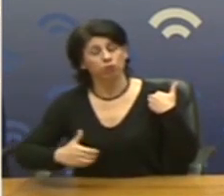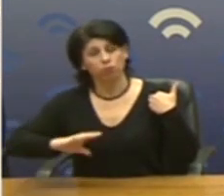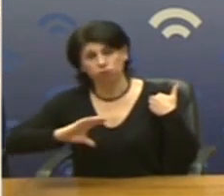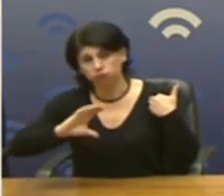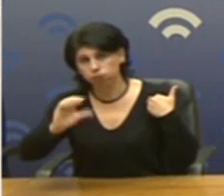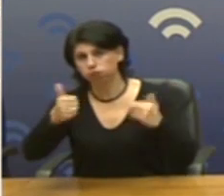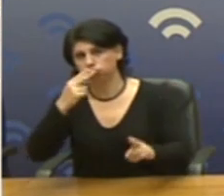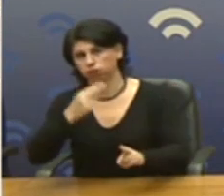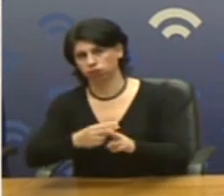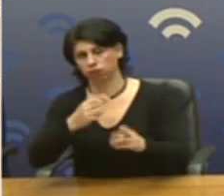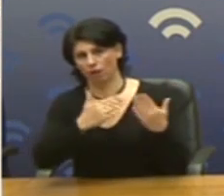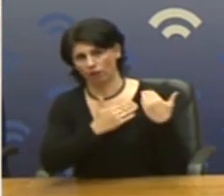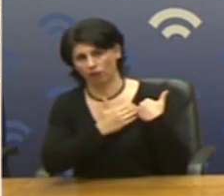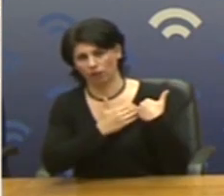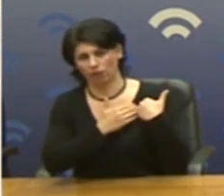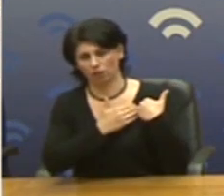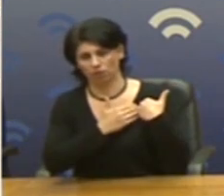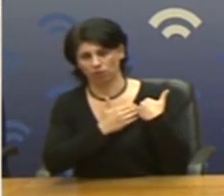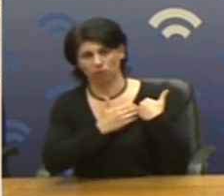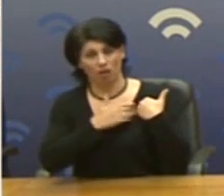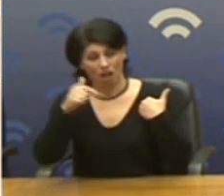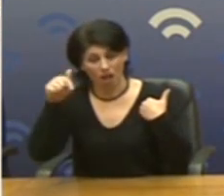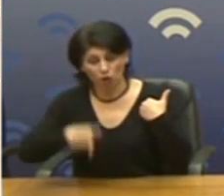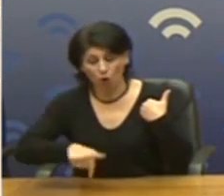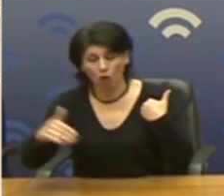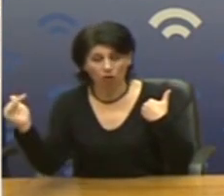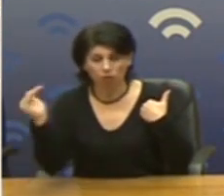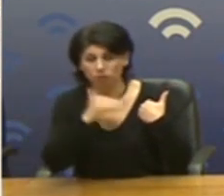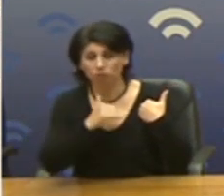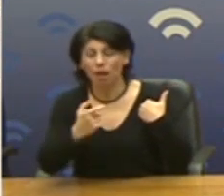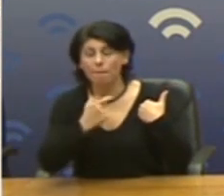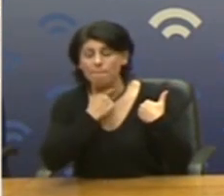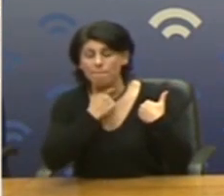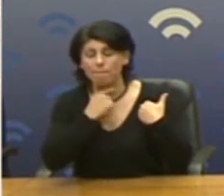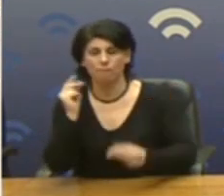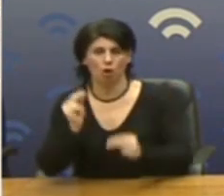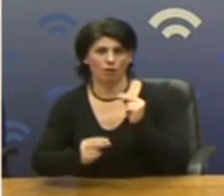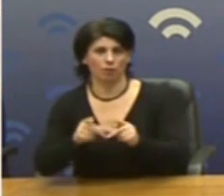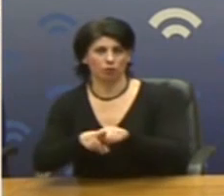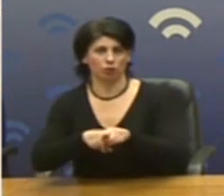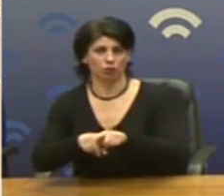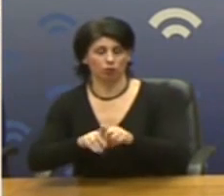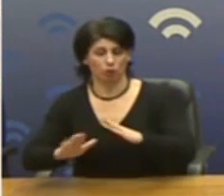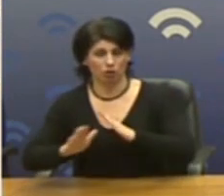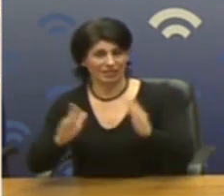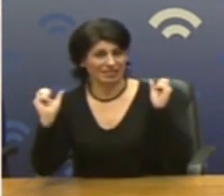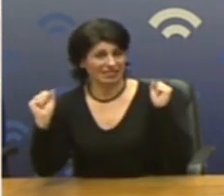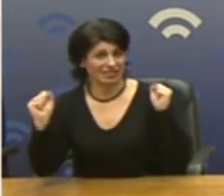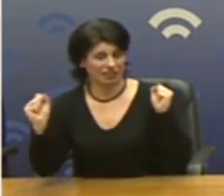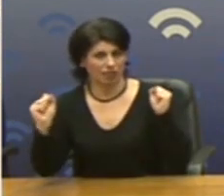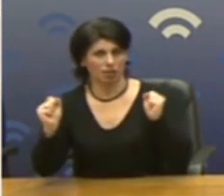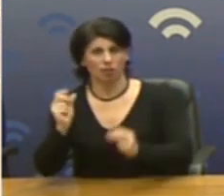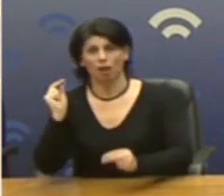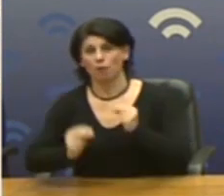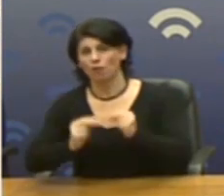και κύρια ευθύνη λύνει εδώ και τώρα τα επίγοντα προβλήματα που αφορούν την προστασία της υγείας, τα προβλήματα